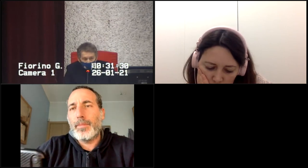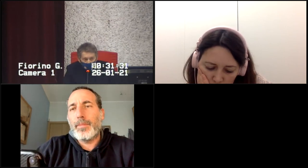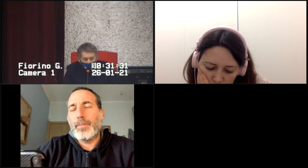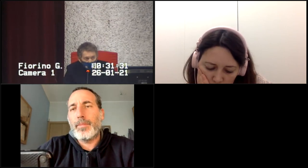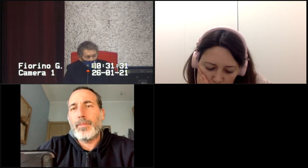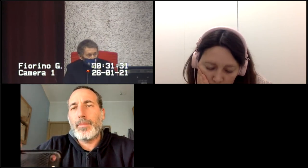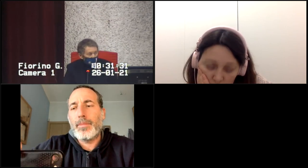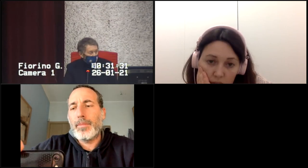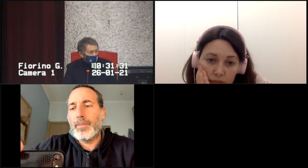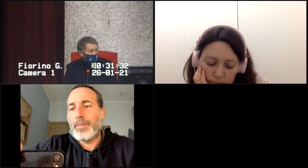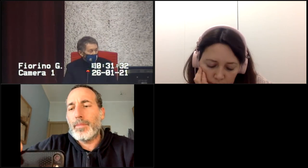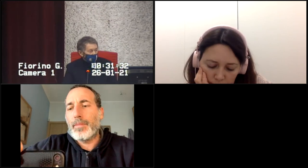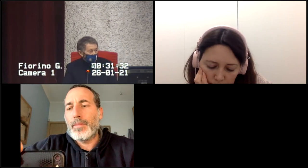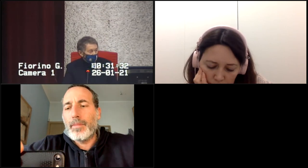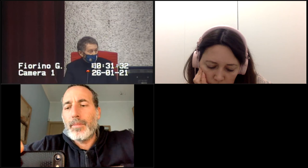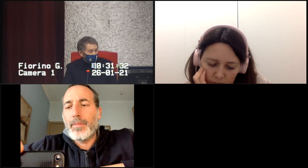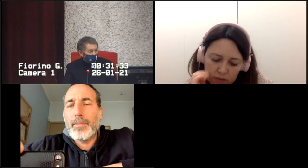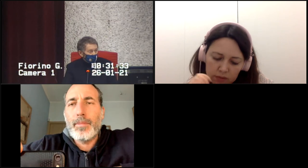Astenuti?